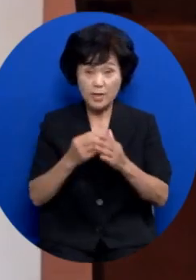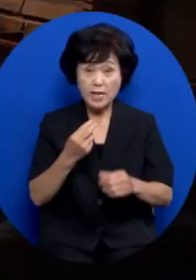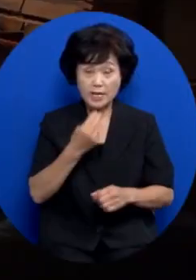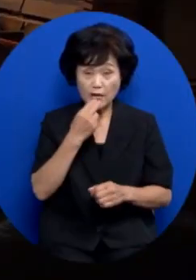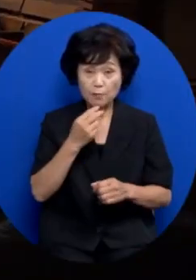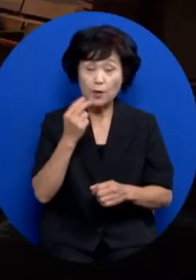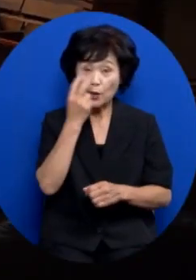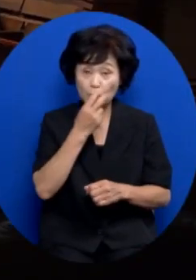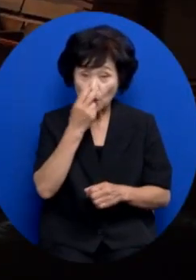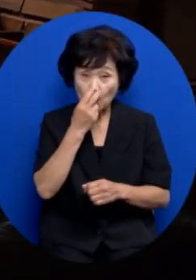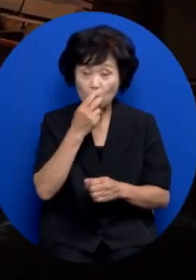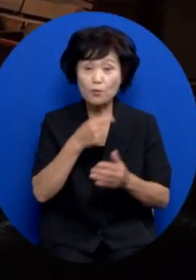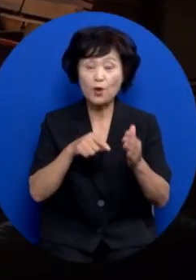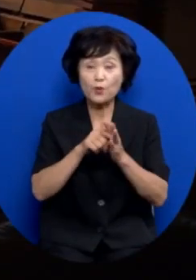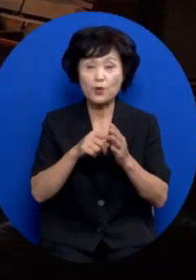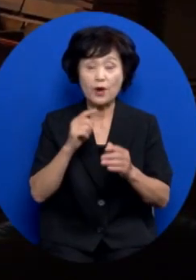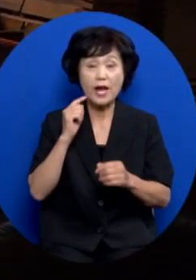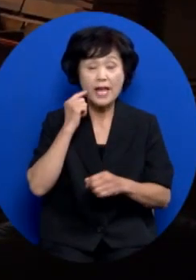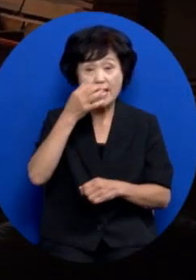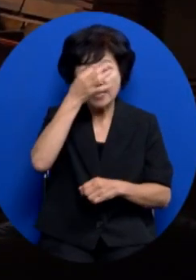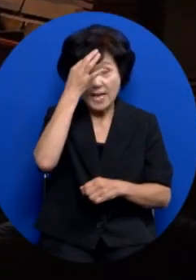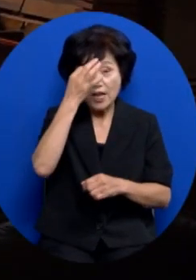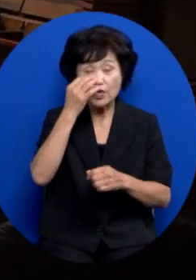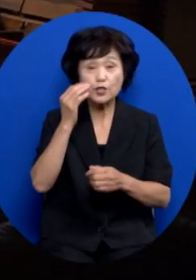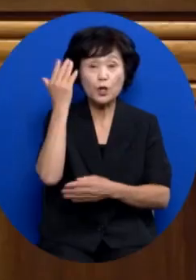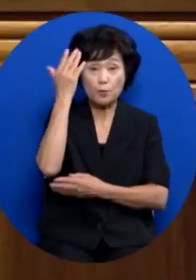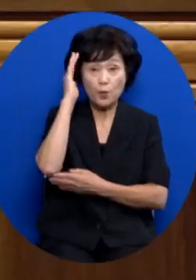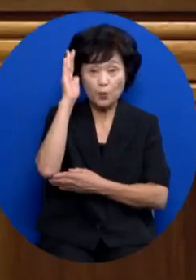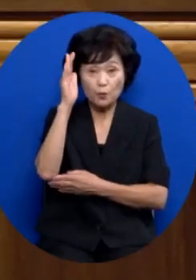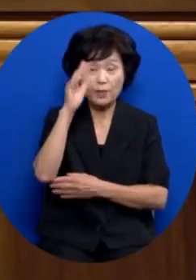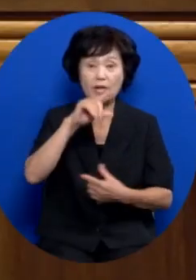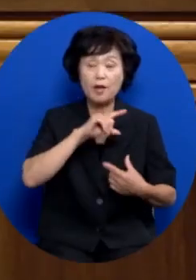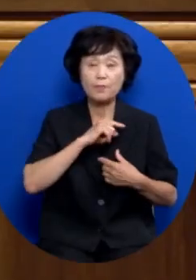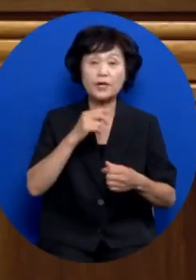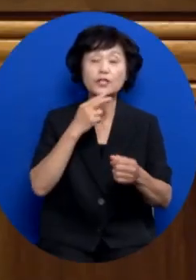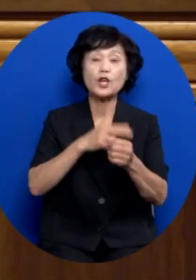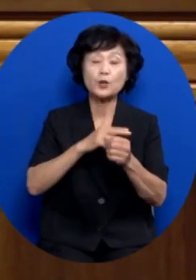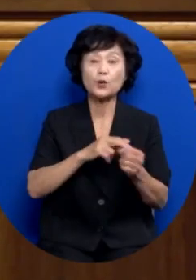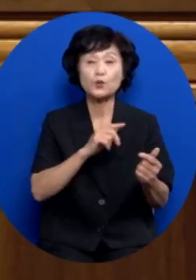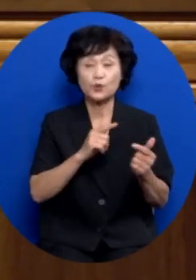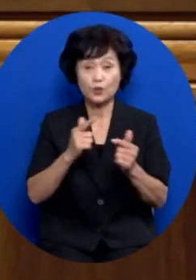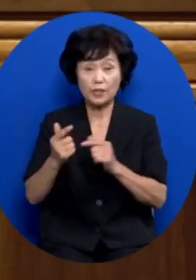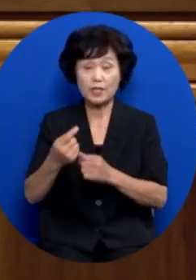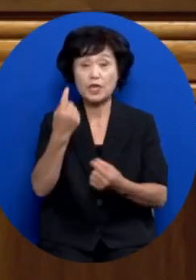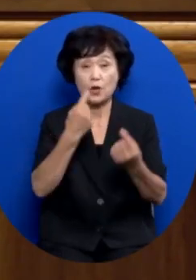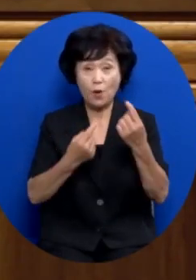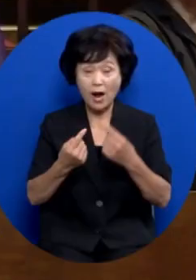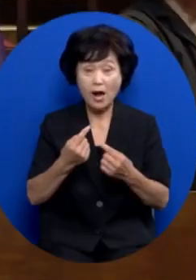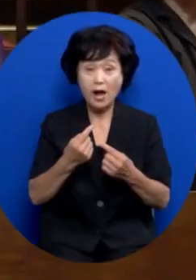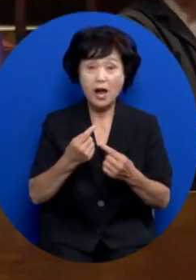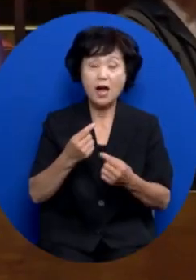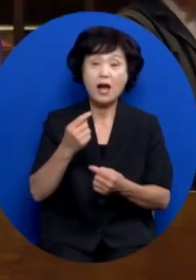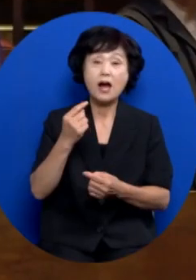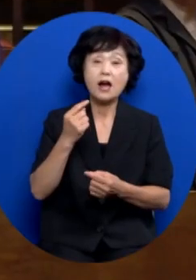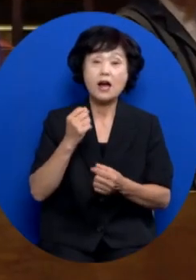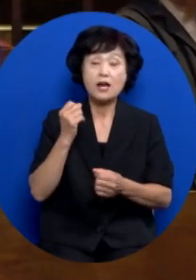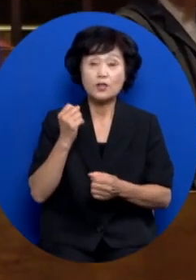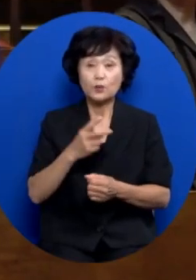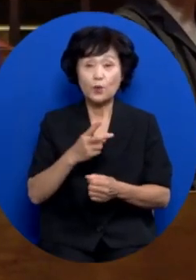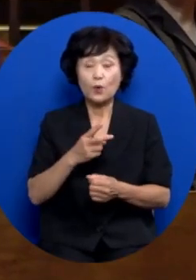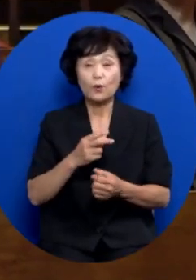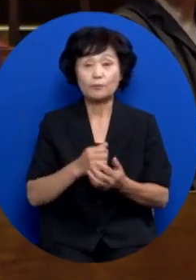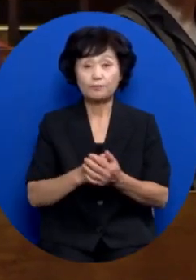예술을 주제로 진행된 포럼에서는 총신대학교 신국원 명예 교수와 라영환 교수 선하영 교수 안동대학교